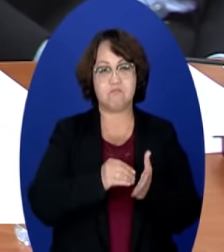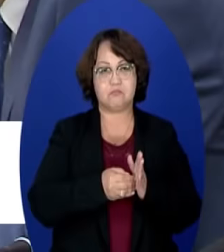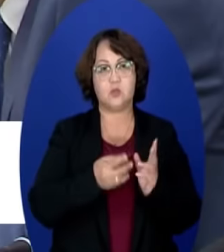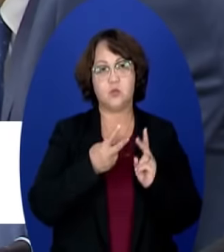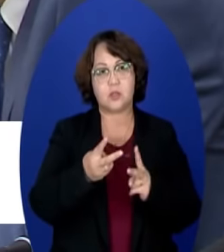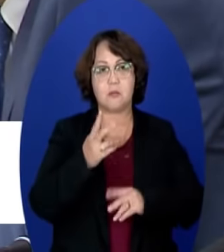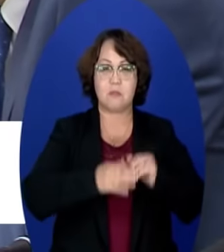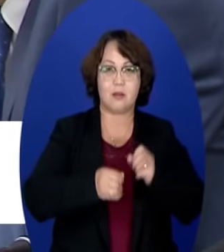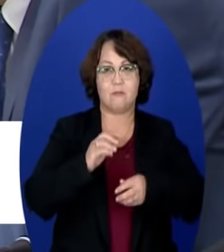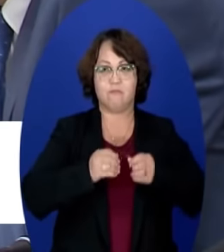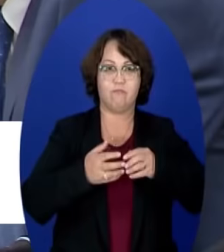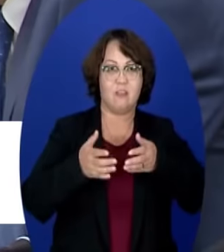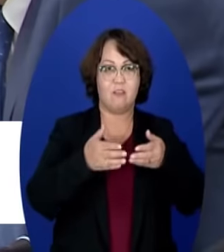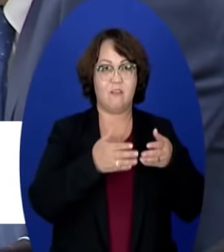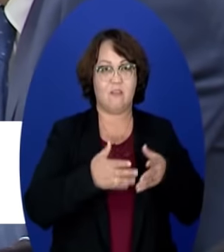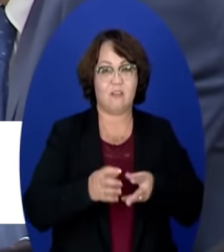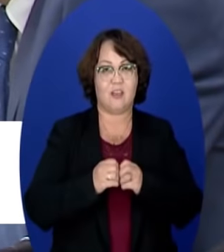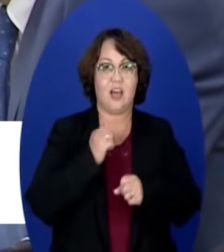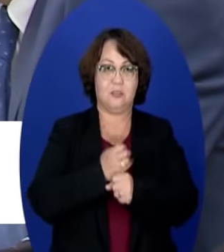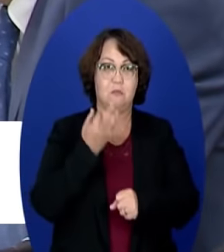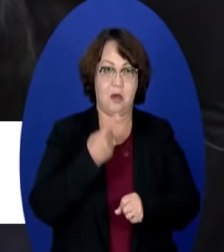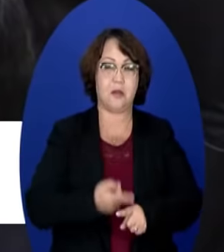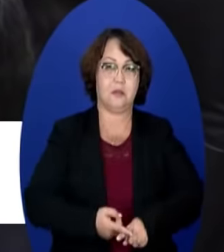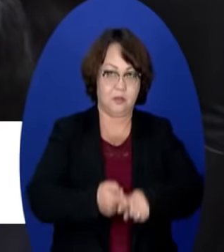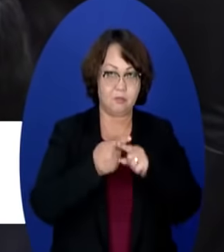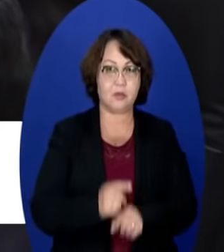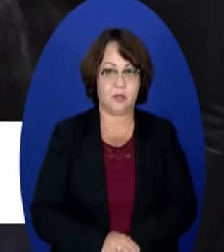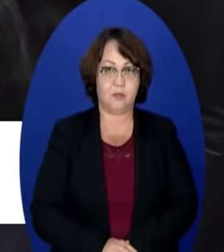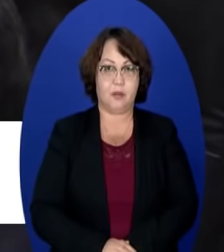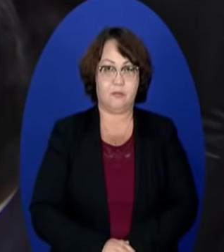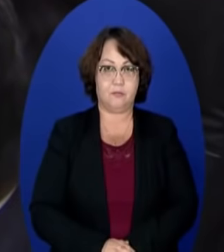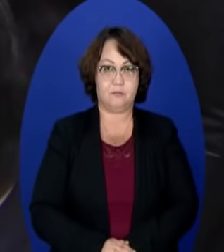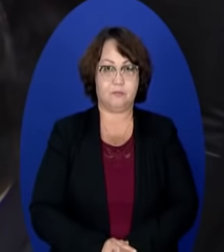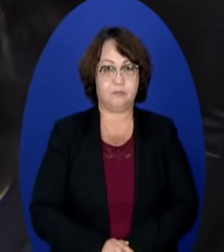барилга байгууламжууд олноор ашиглалтанд орж ажлын байрч нэмэгдэх юм аа.